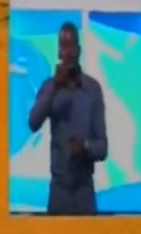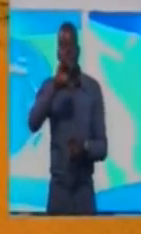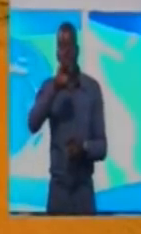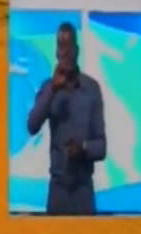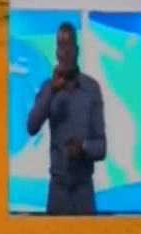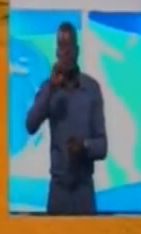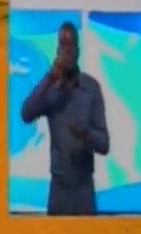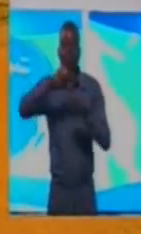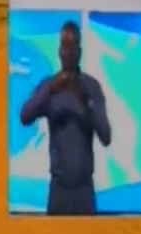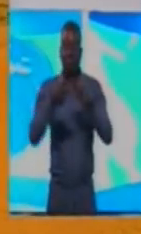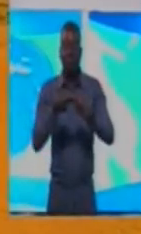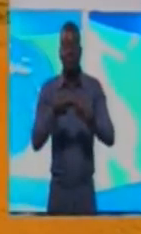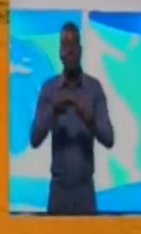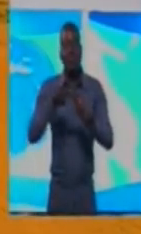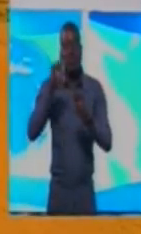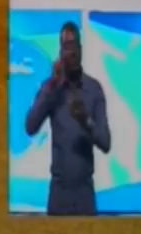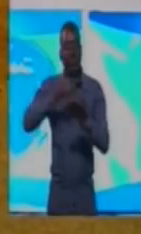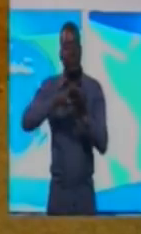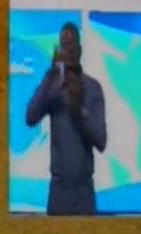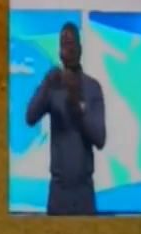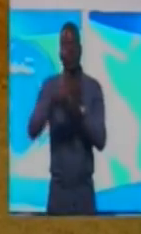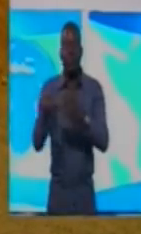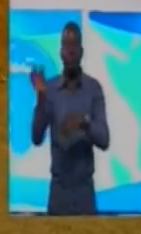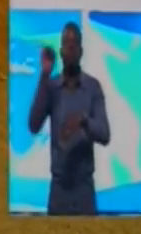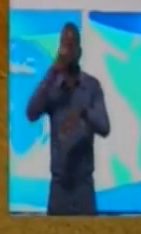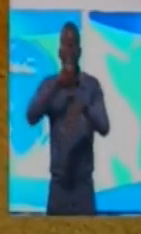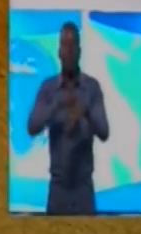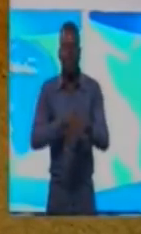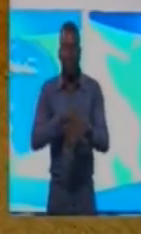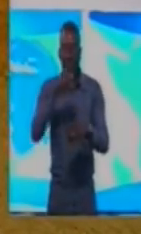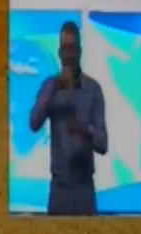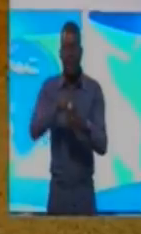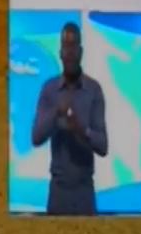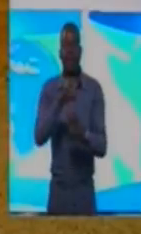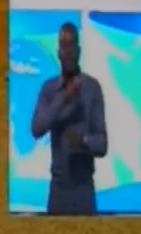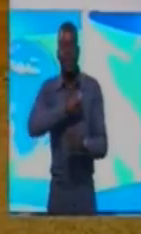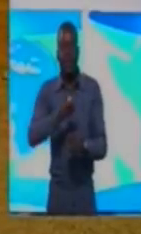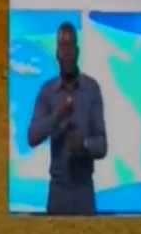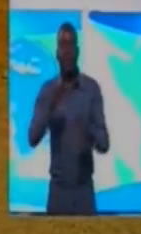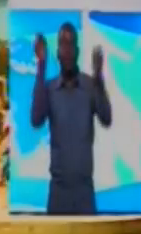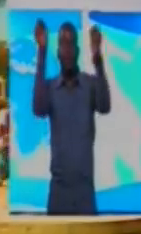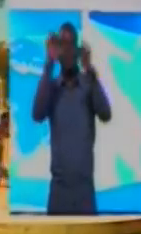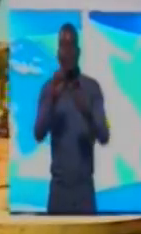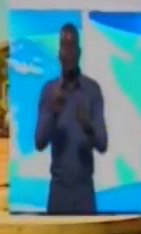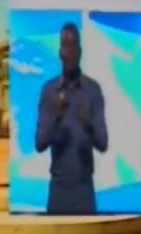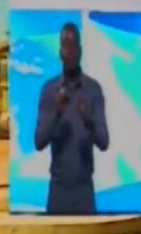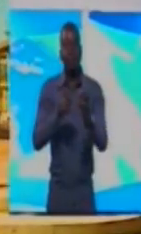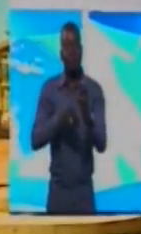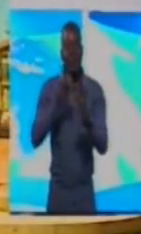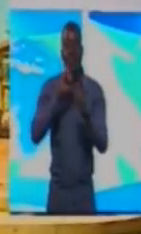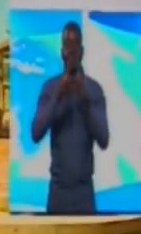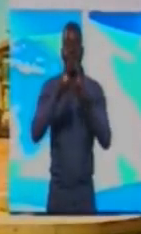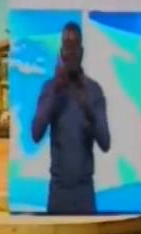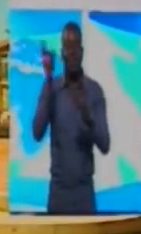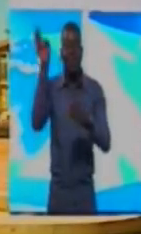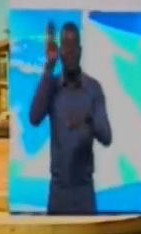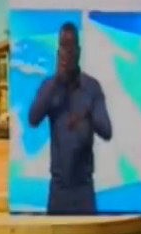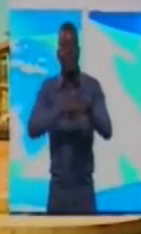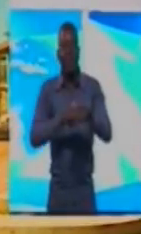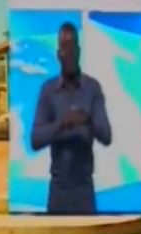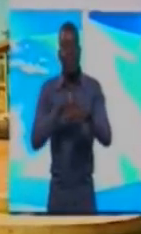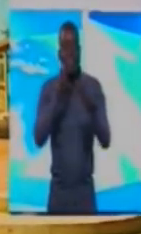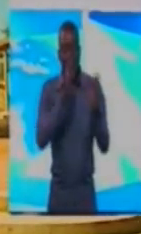de projets y ont été implémentés. Dans cette dynamique, un cadre de dialogue a été instauré pour